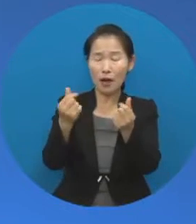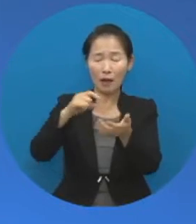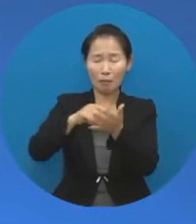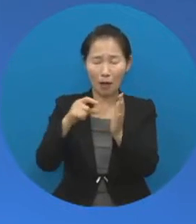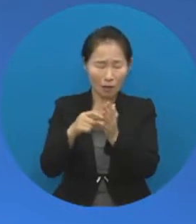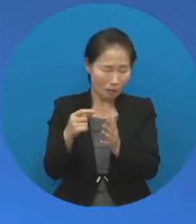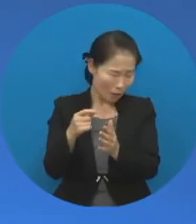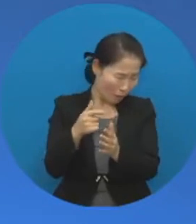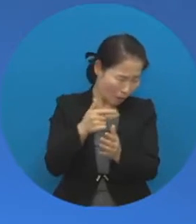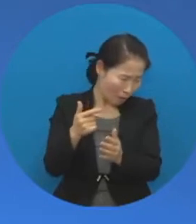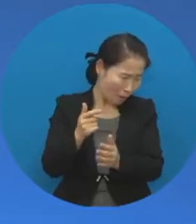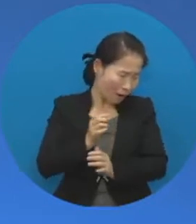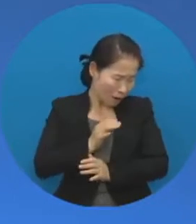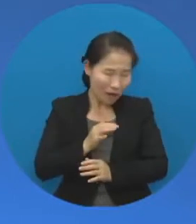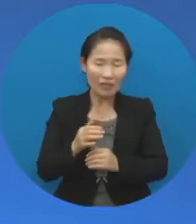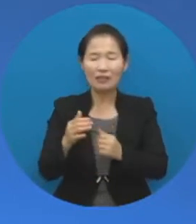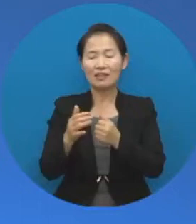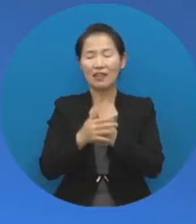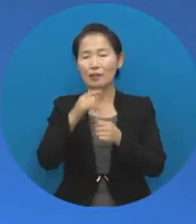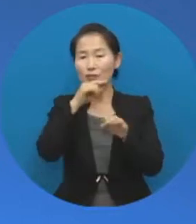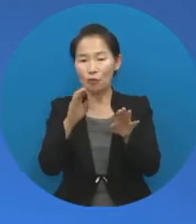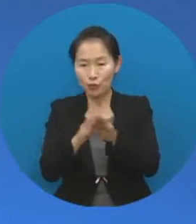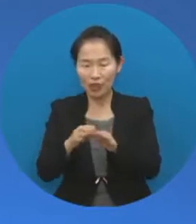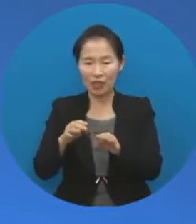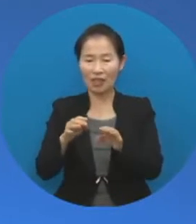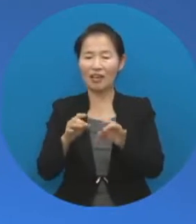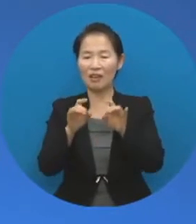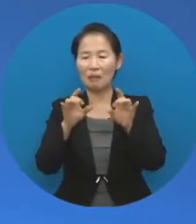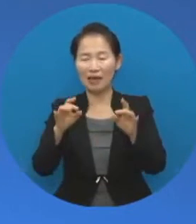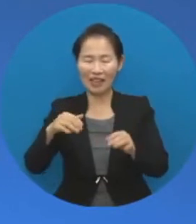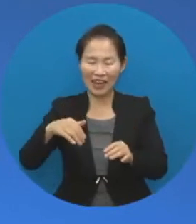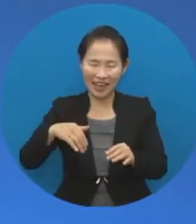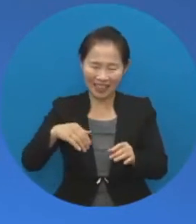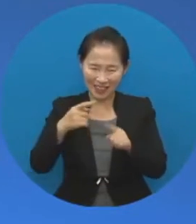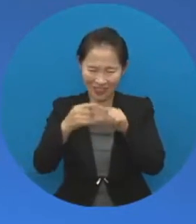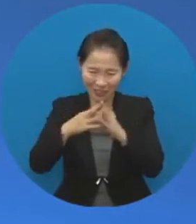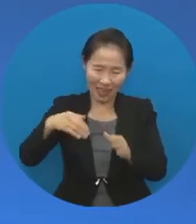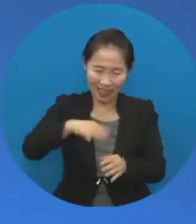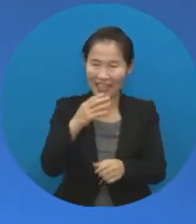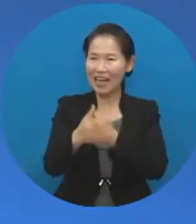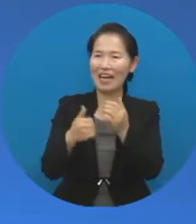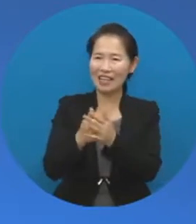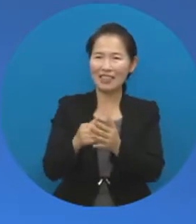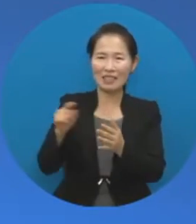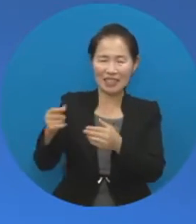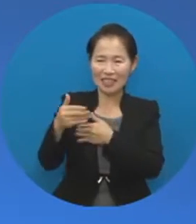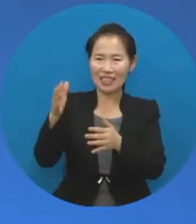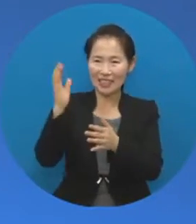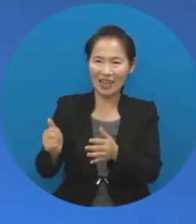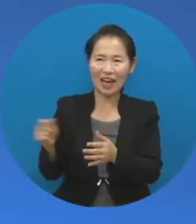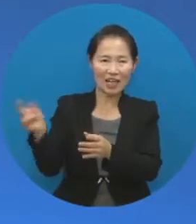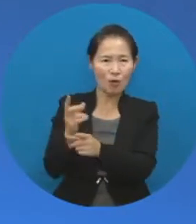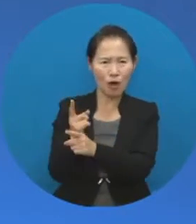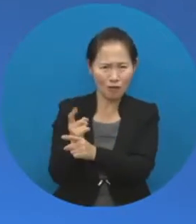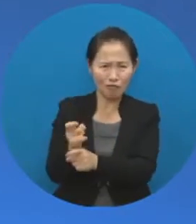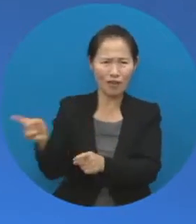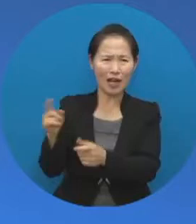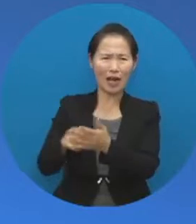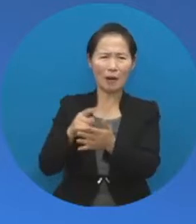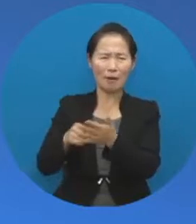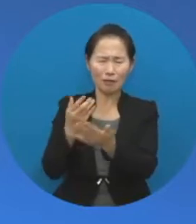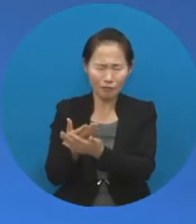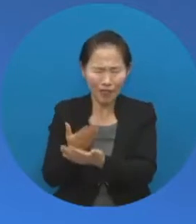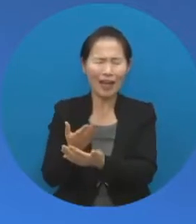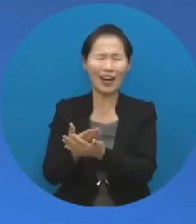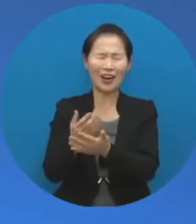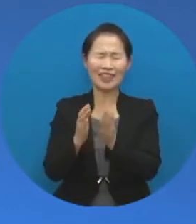제가 주일마다 교회 가서 하나님께 막 원수를 갚아달라고 막 기도를 했거든요. 근데 그분이 어느 정도냐면